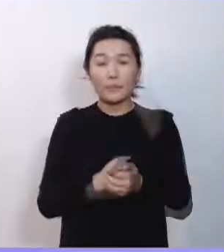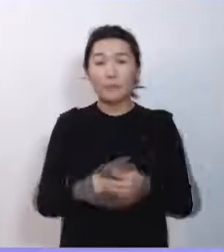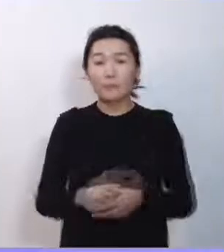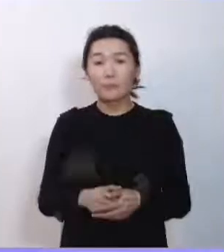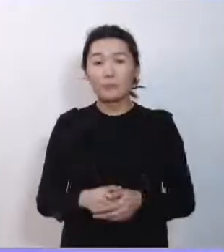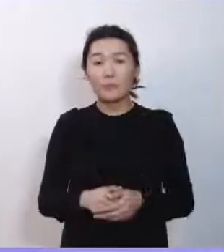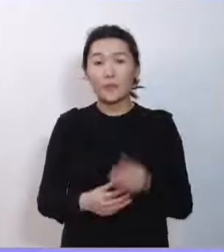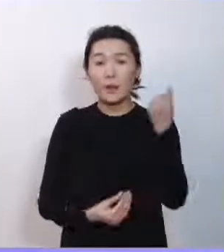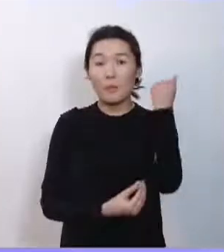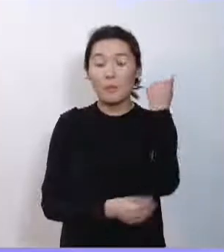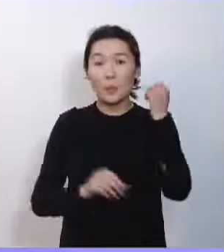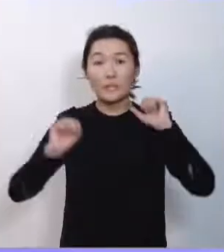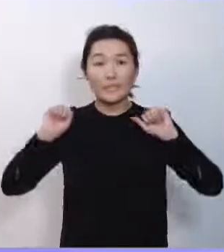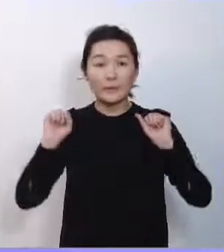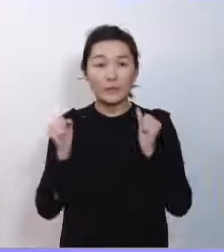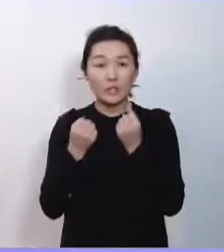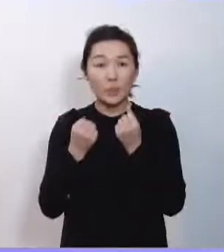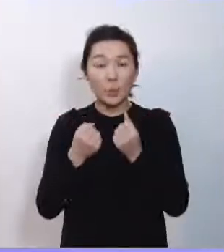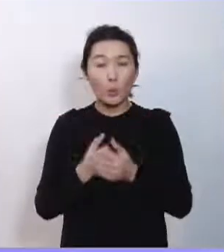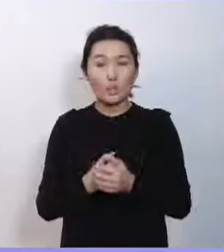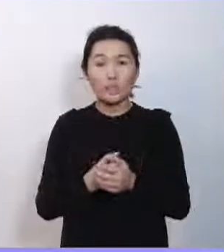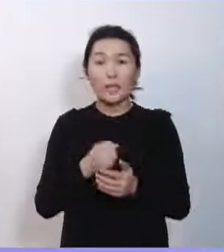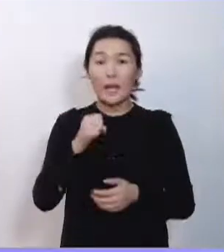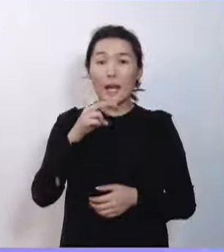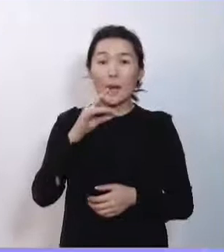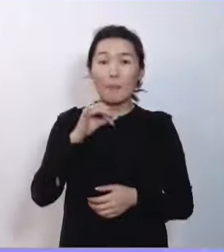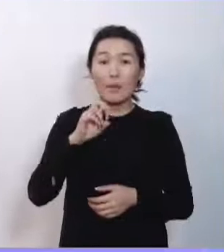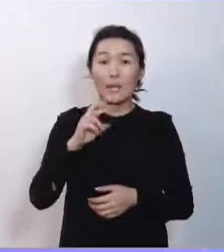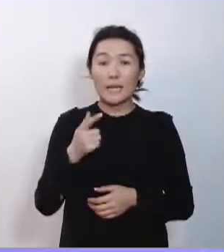муравьи, после зимней стужи апрель.